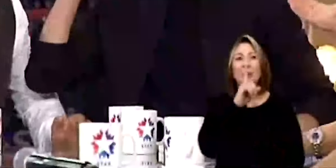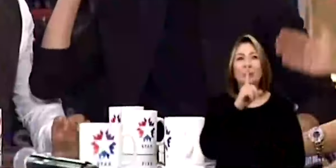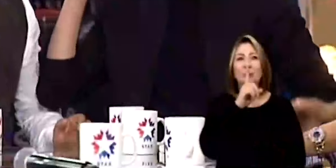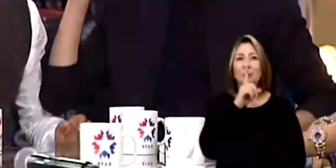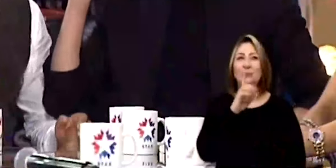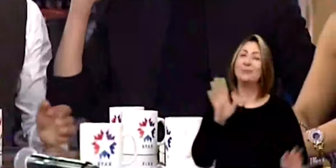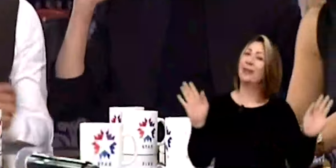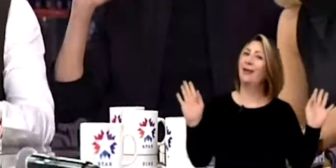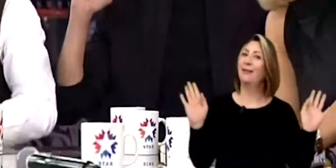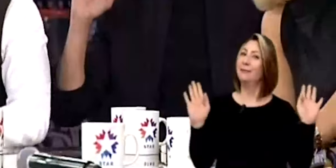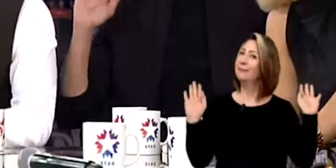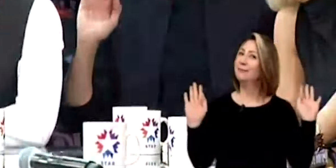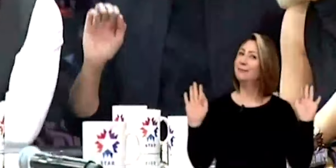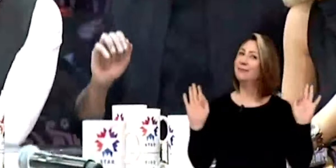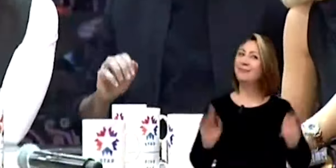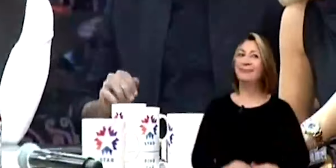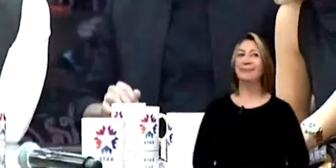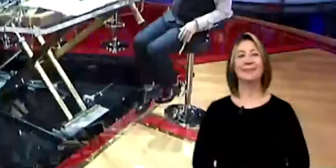Kolaya